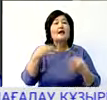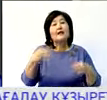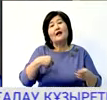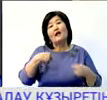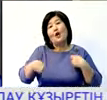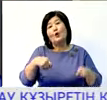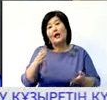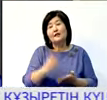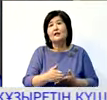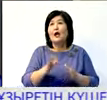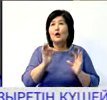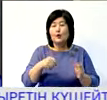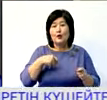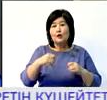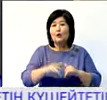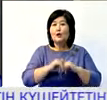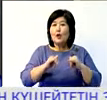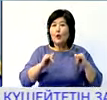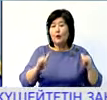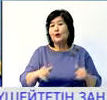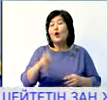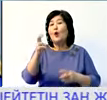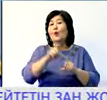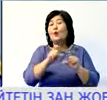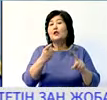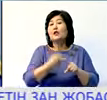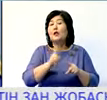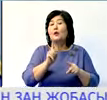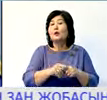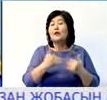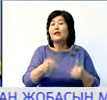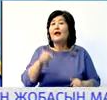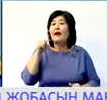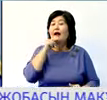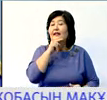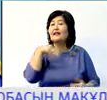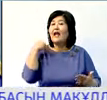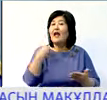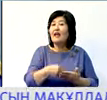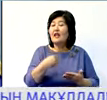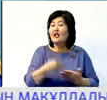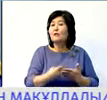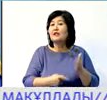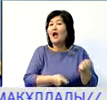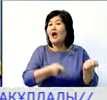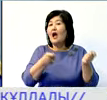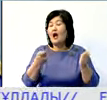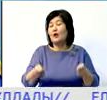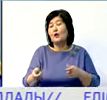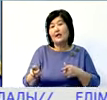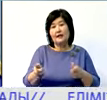сауда-саттық. Біз сауда-саттық көлемін ұлғайтып, өндірісті өркендету үшін тиімді инвестиция әкелуге